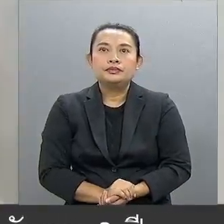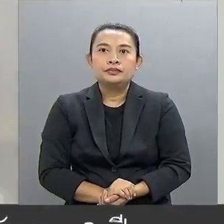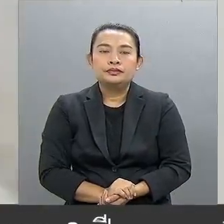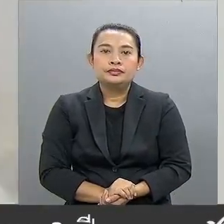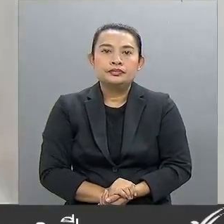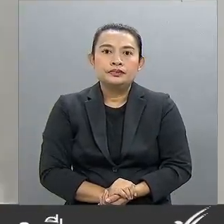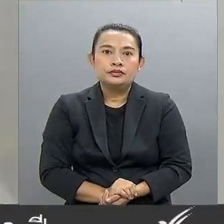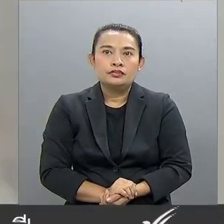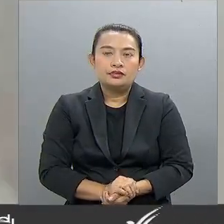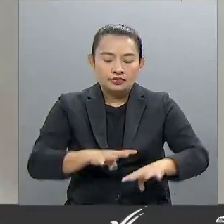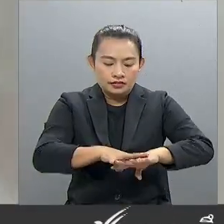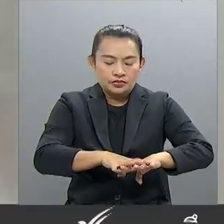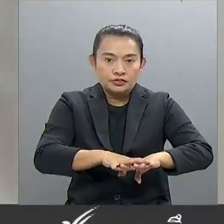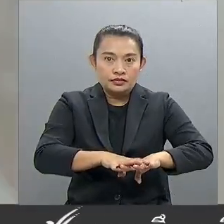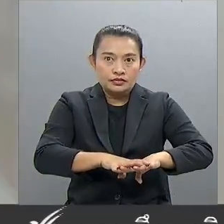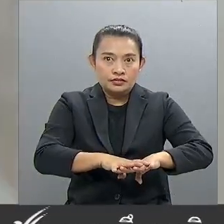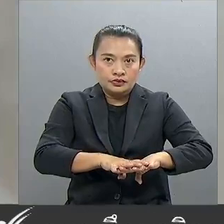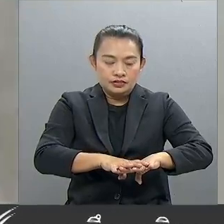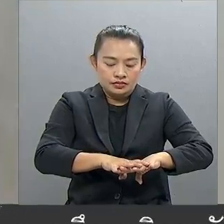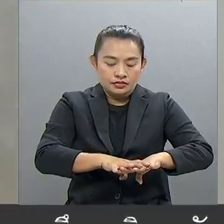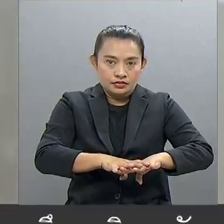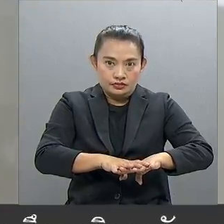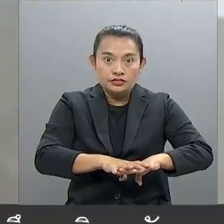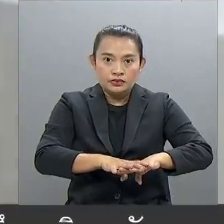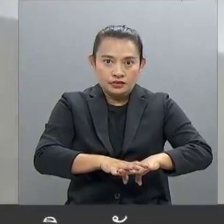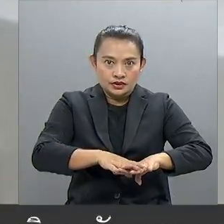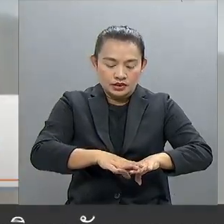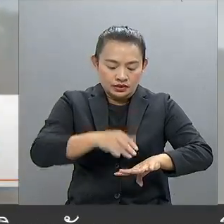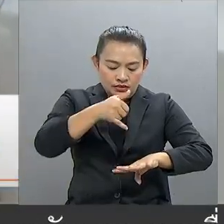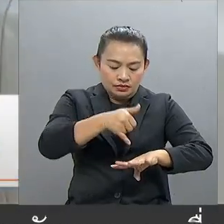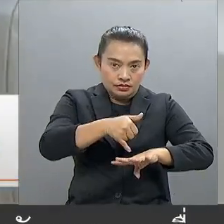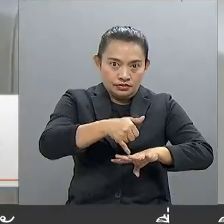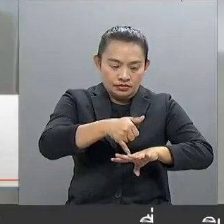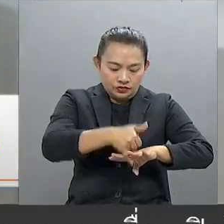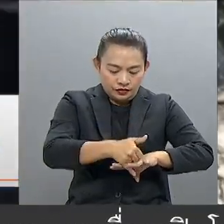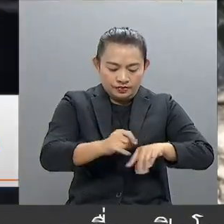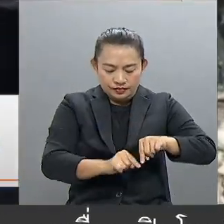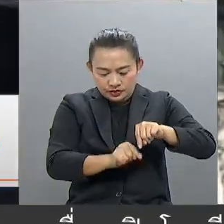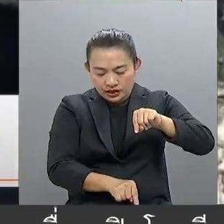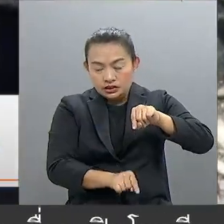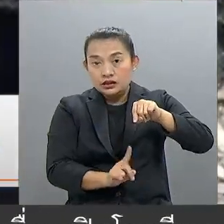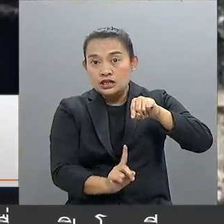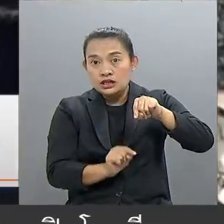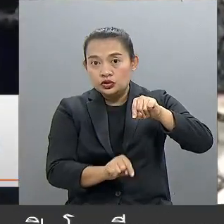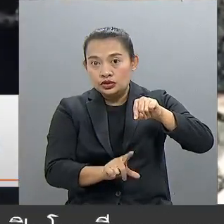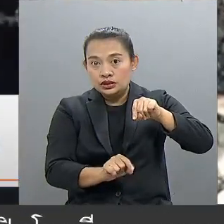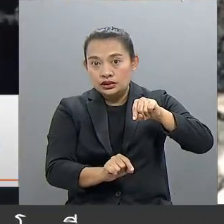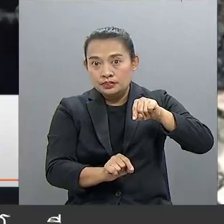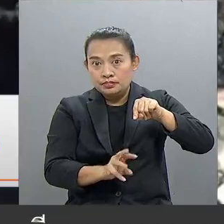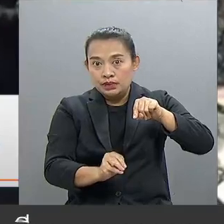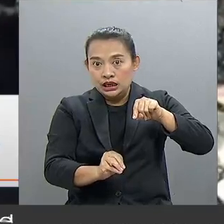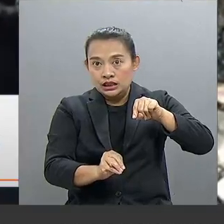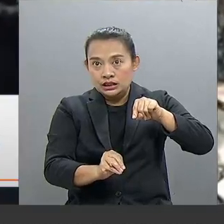ไปบนฝาท่อที่ชำรุดค่ะลึกเมตร20เลยทีเดียวนะคะที่บริเวณขอบฟุตบาทน